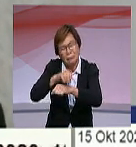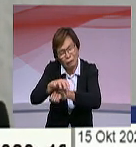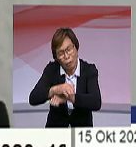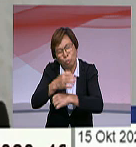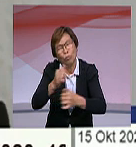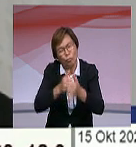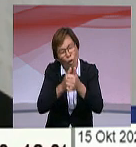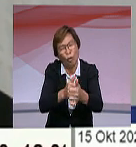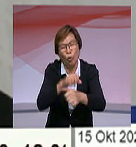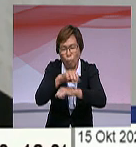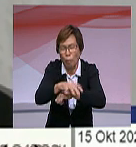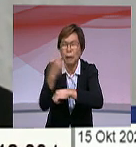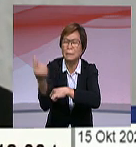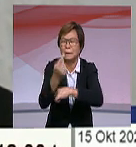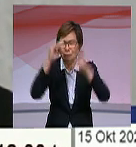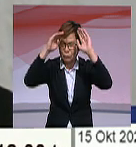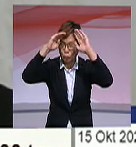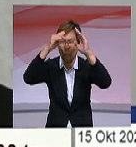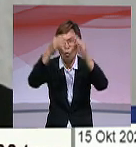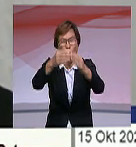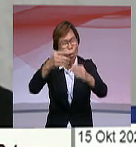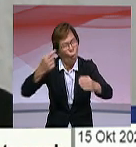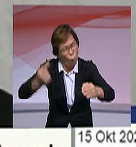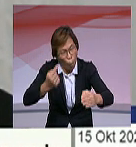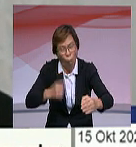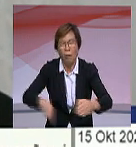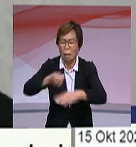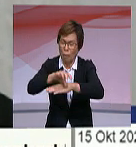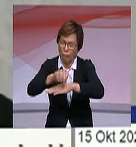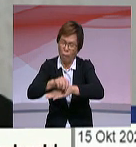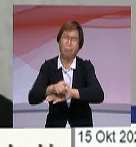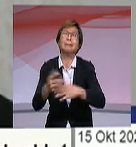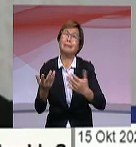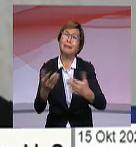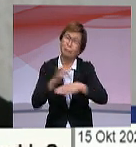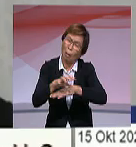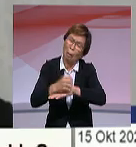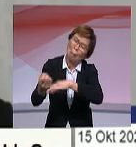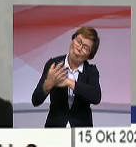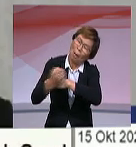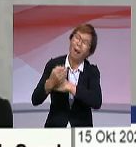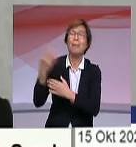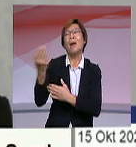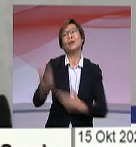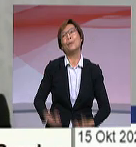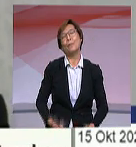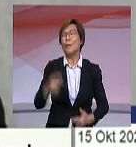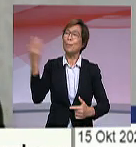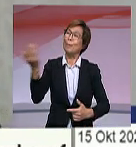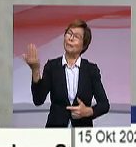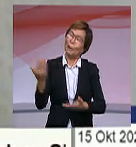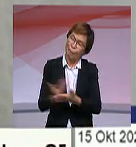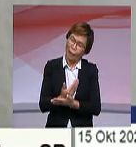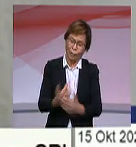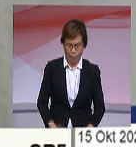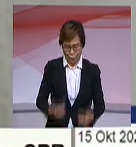nasihat-nasihat kesihatan yang sering ditekankan. Jadikanlah nasihat-nasihat ini satu kebiasaan baru dalam kehidupan seharian